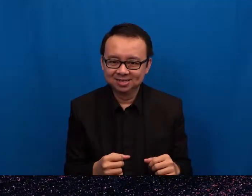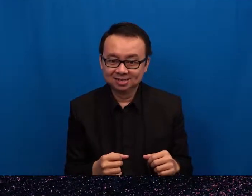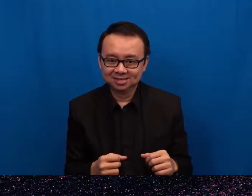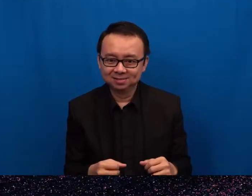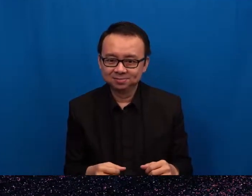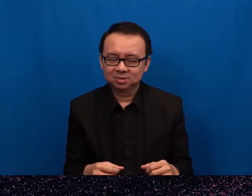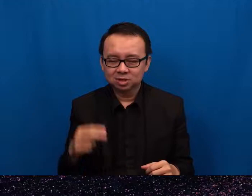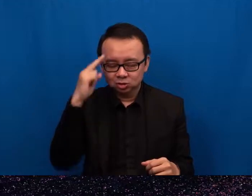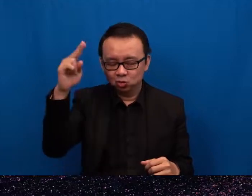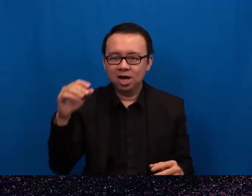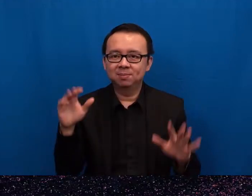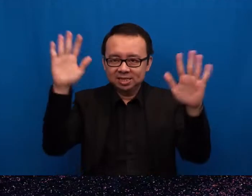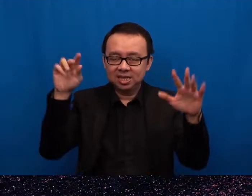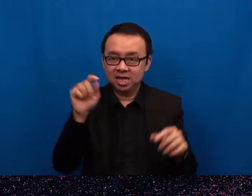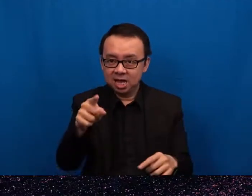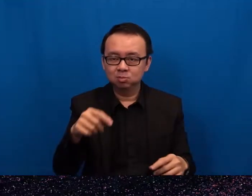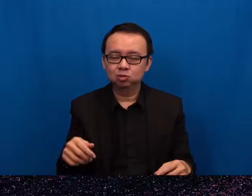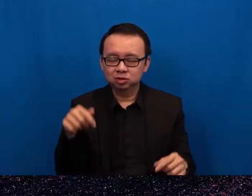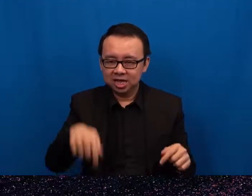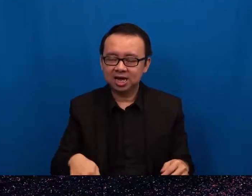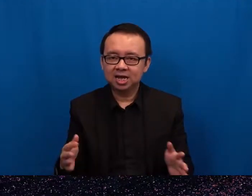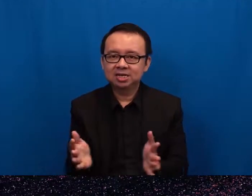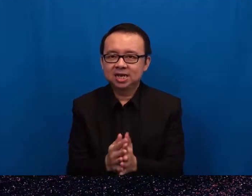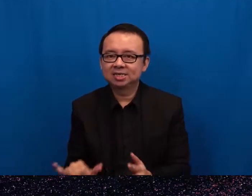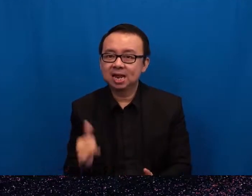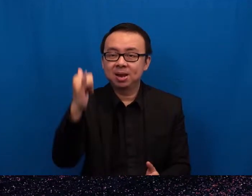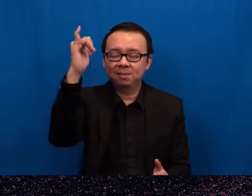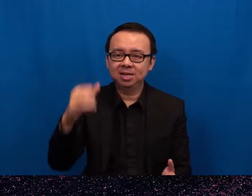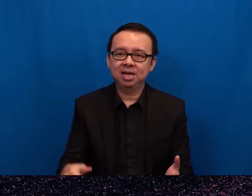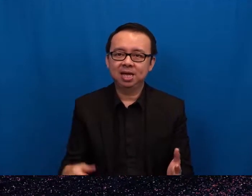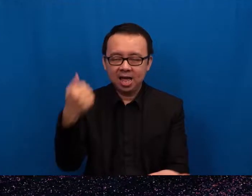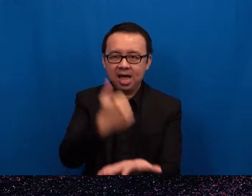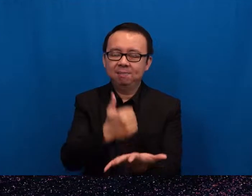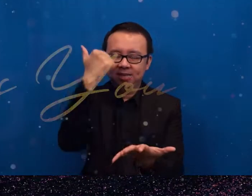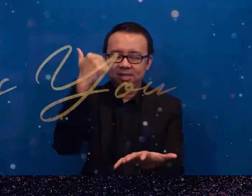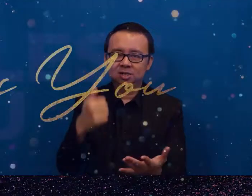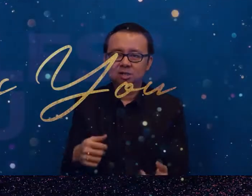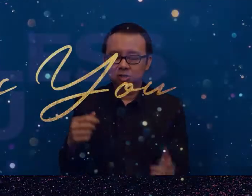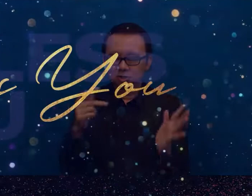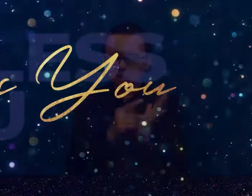menyertaimu sekarang sampai selamanya. Dalam nama Yesus, amin. God bless you.